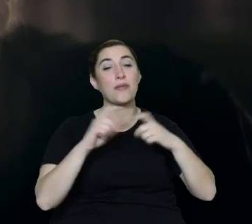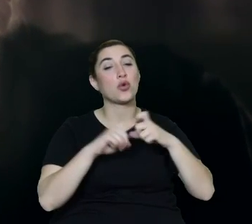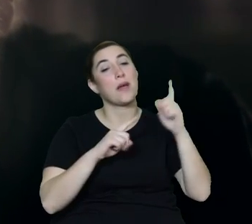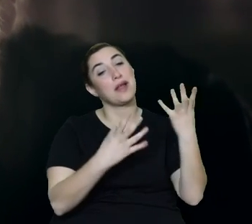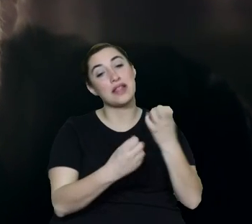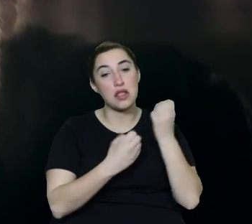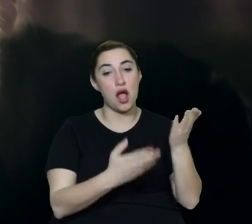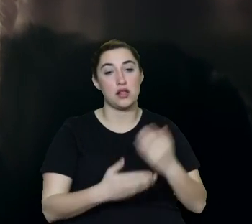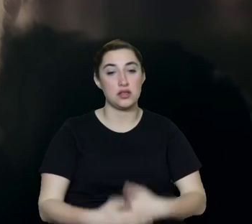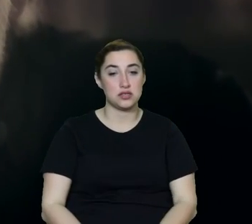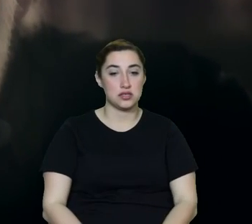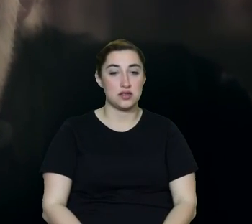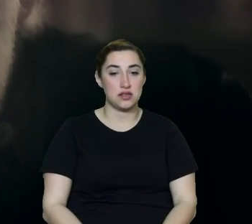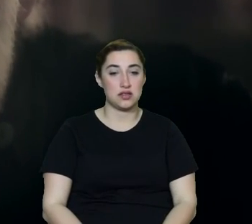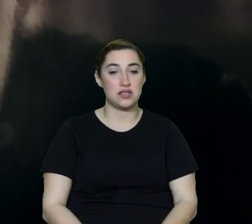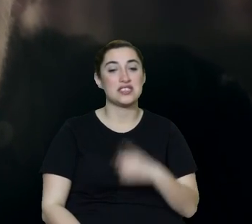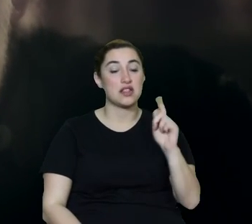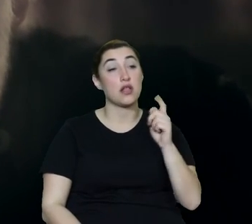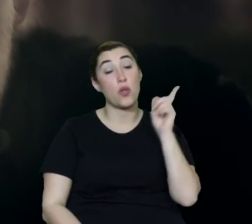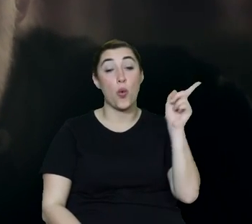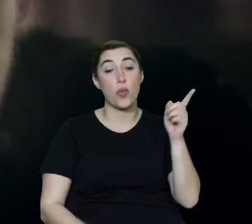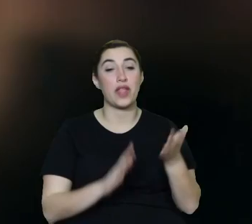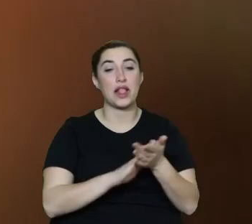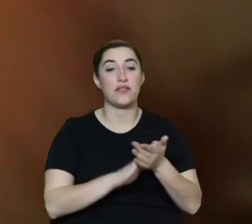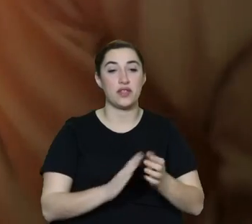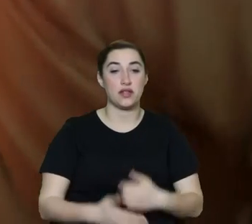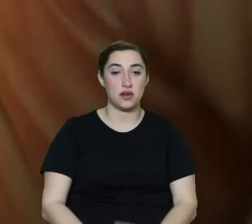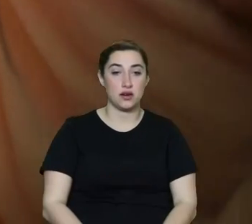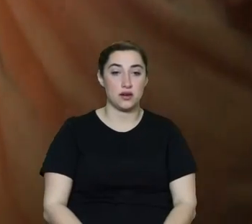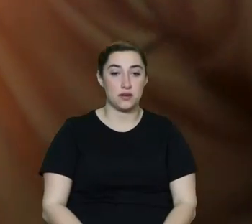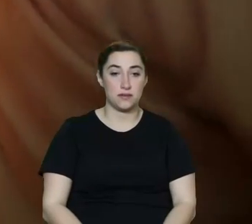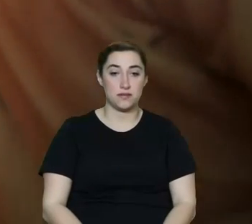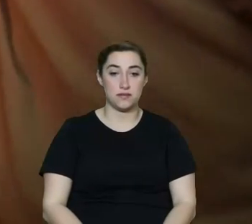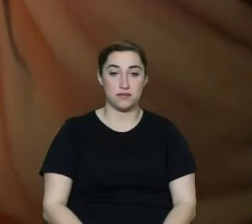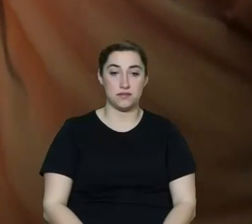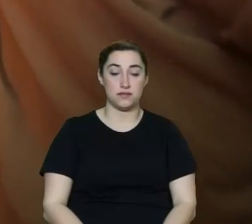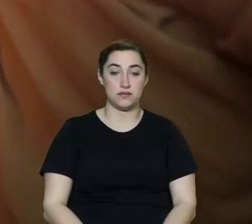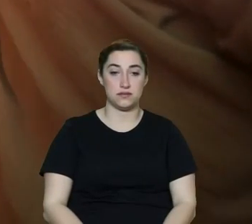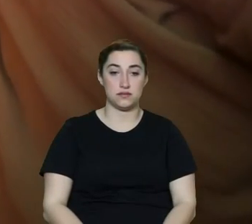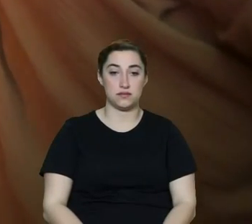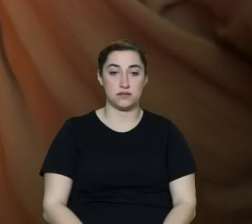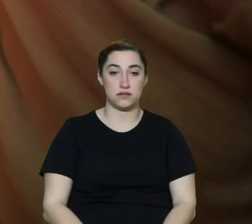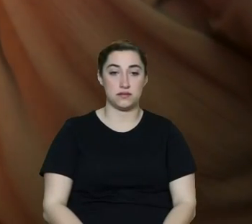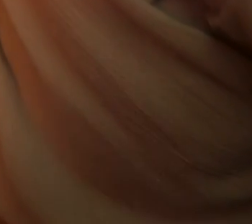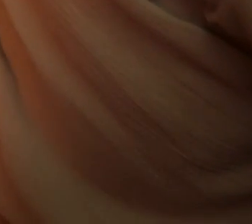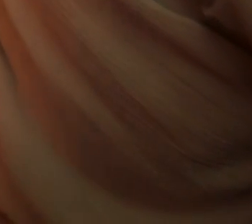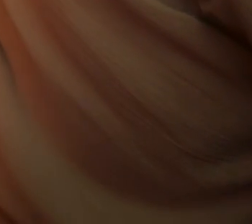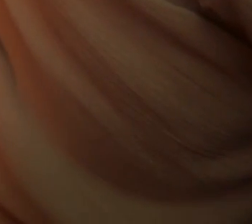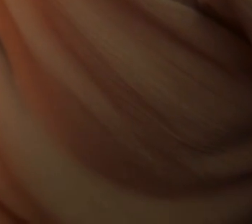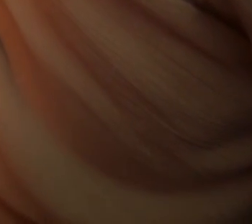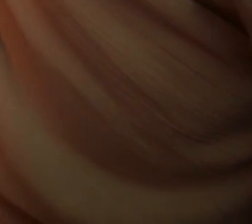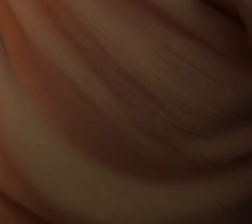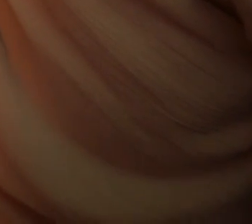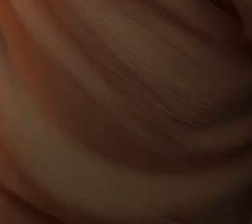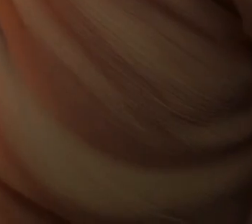Emre'den iste gayrı. Senin anahtarın ondadır. Yunus irkilerek uyandı. Ardından rüya